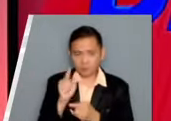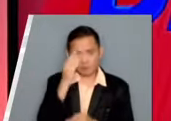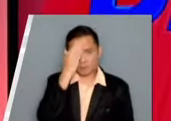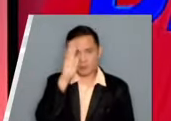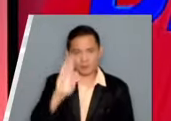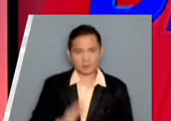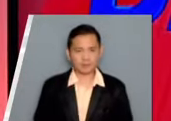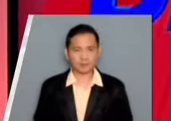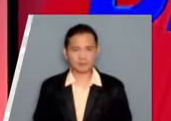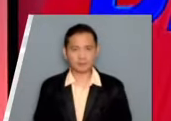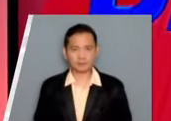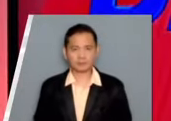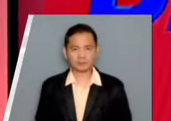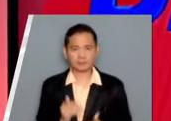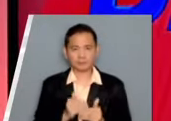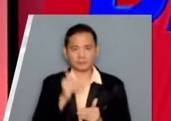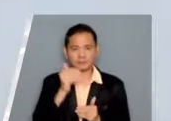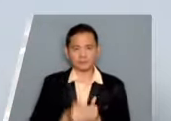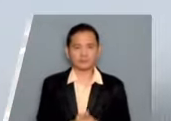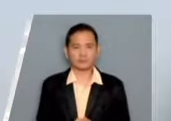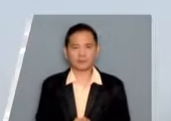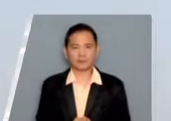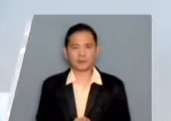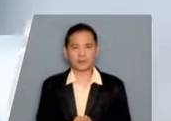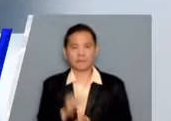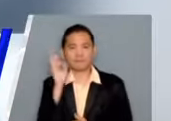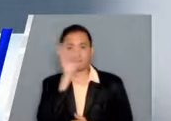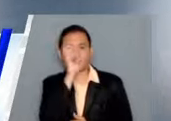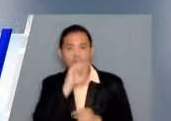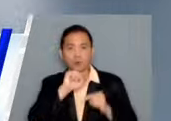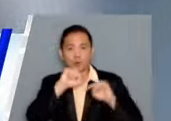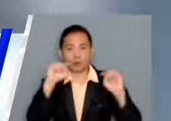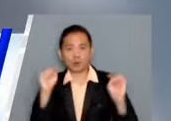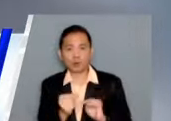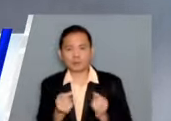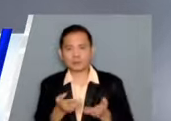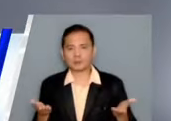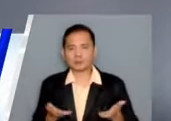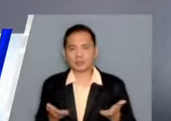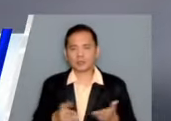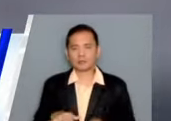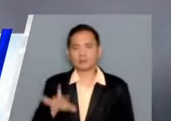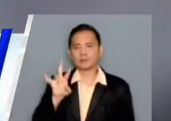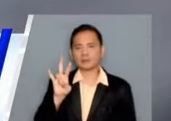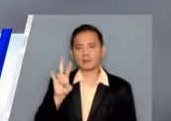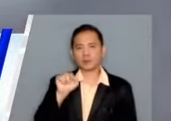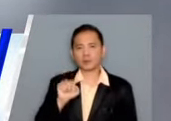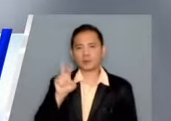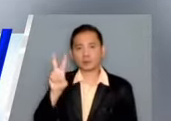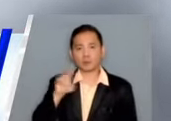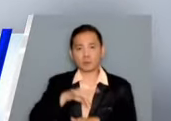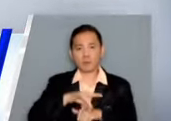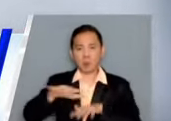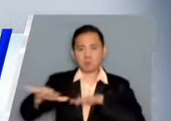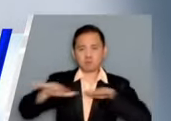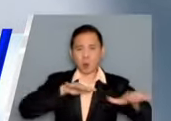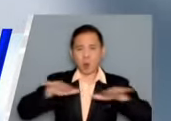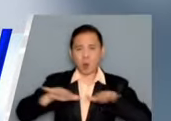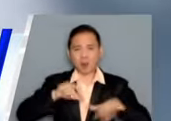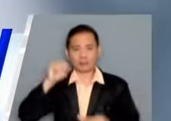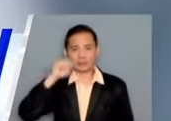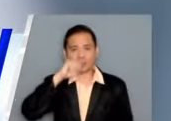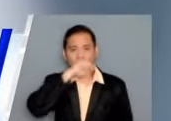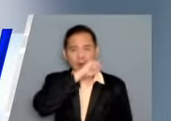Nadagdagan pa ang mga Pilipinong sugatan sa magnitude 7.2 na lindol sa Taiwan noong April 3. Sabi ng DMW, umakyat na ang bilang